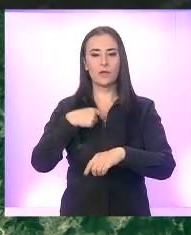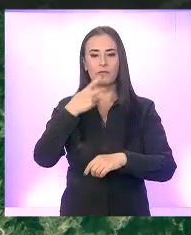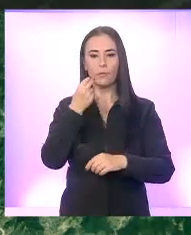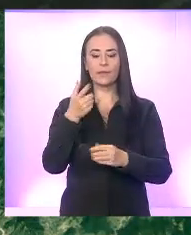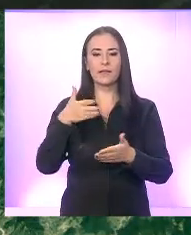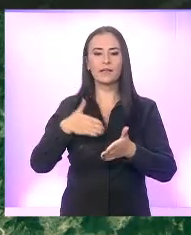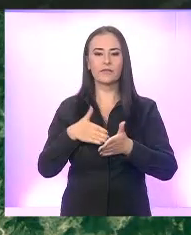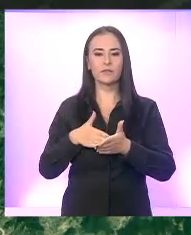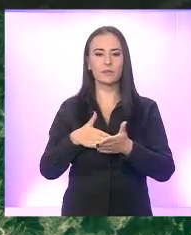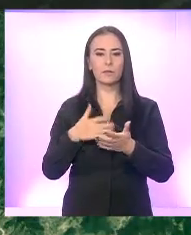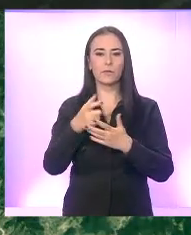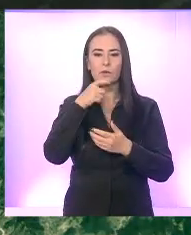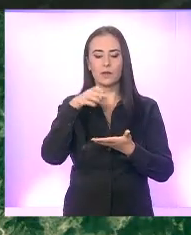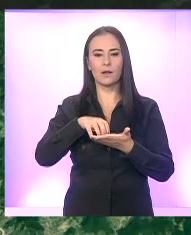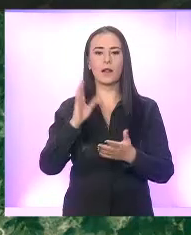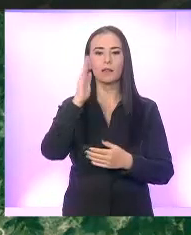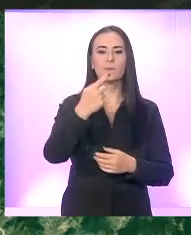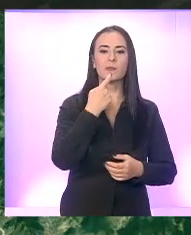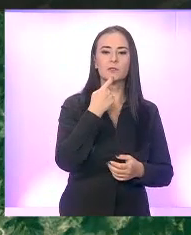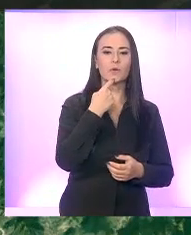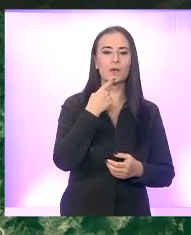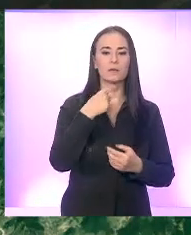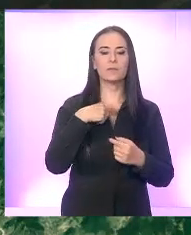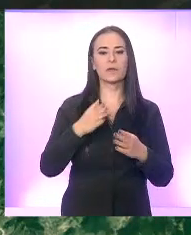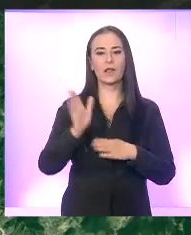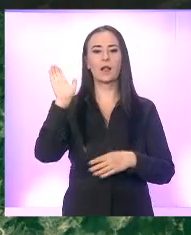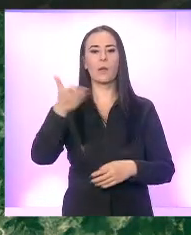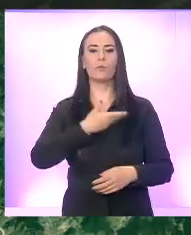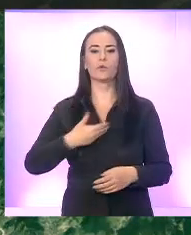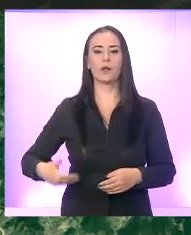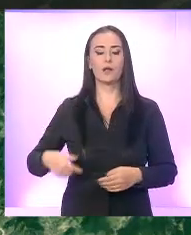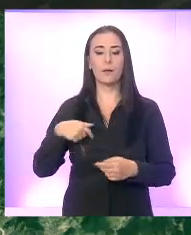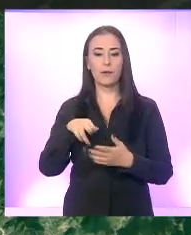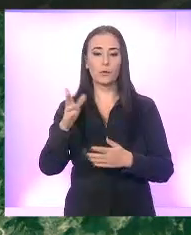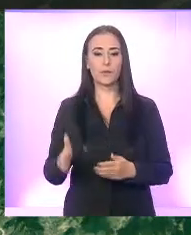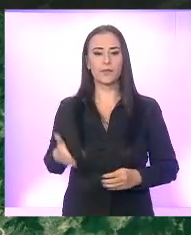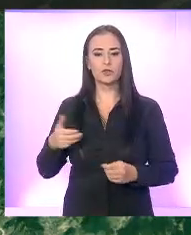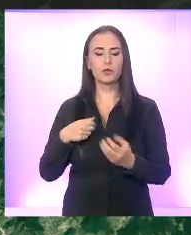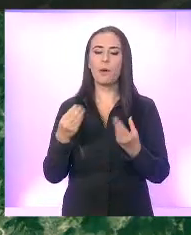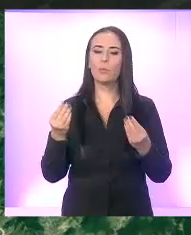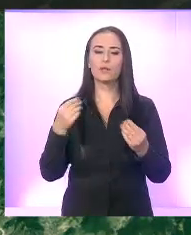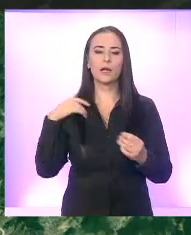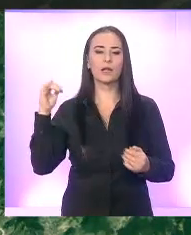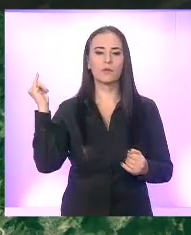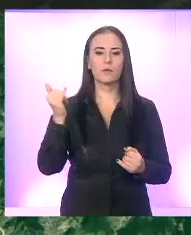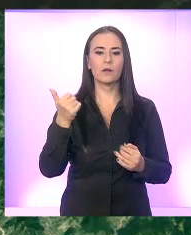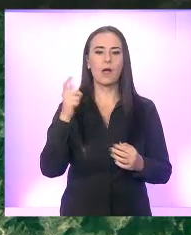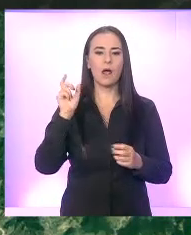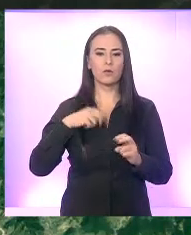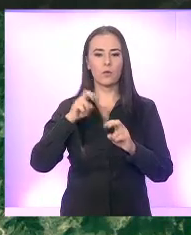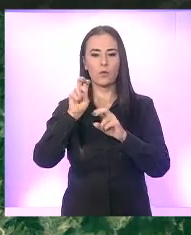exemplu, dacă mergi de la Sighișoara la Târgu Mureș, dacă vrei să mergi de la București la Târgu Mureș cu trenul, cei mai mulți călători coboară